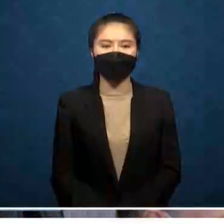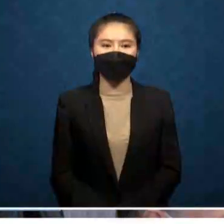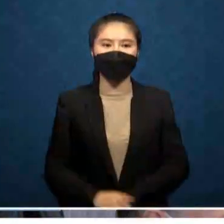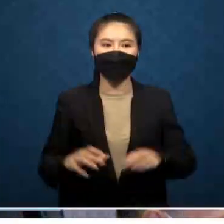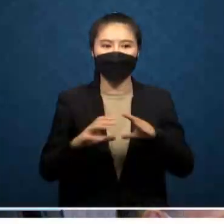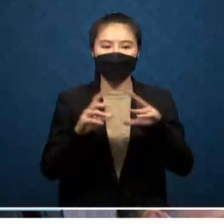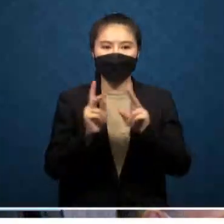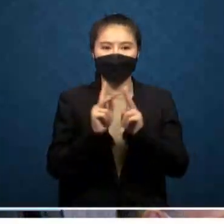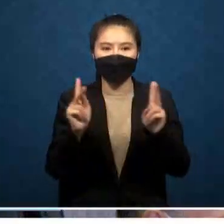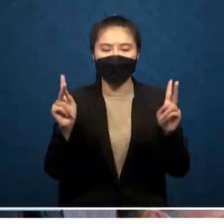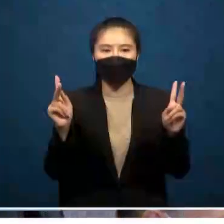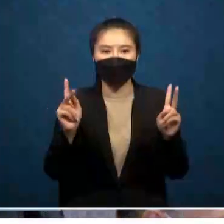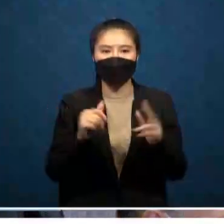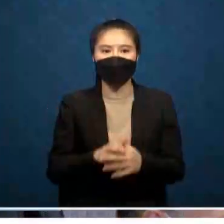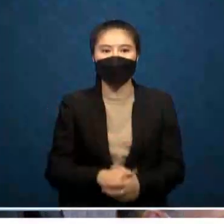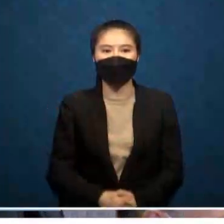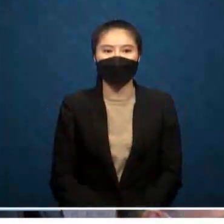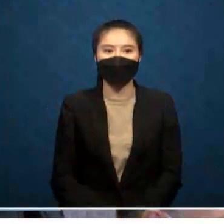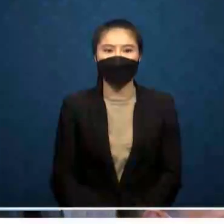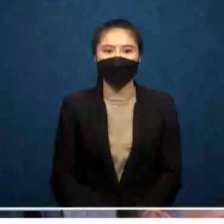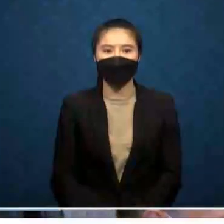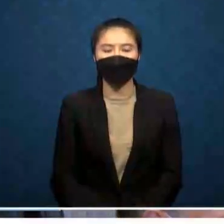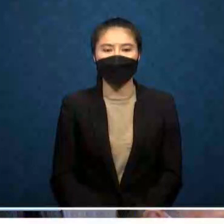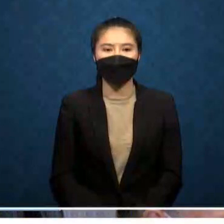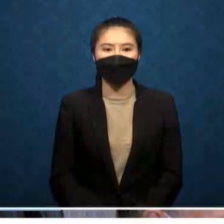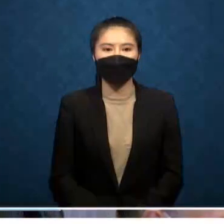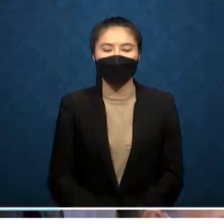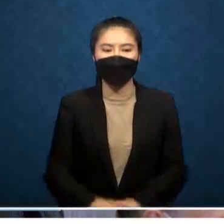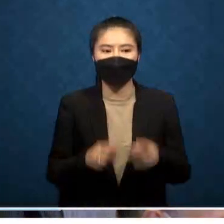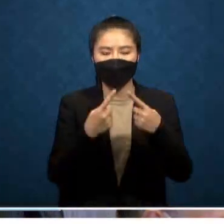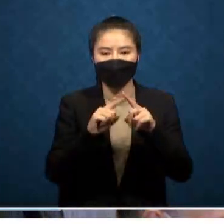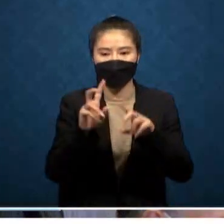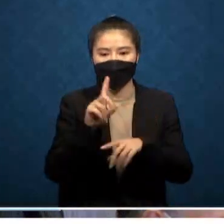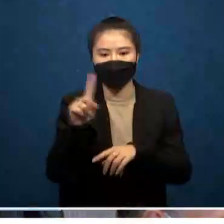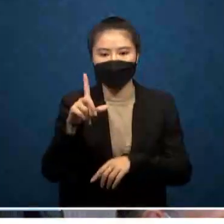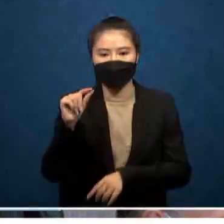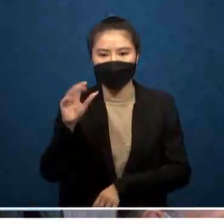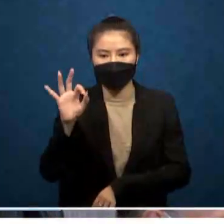ผมดยการให้ท่านวาวไปเรการพิชีนาร่ามพธจจ